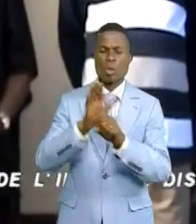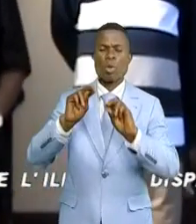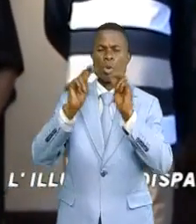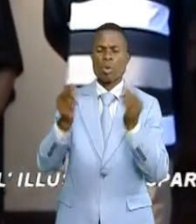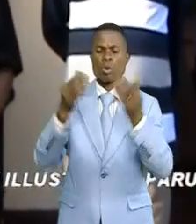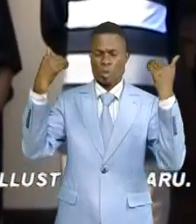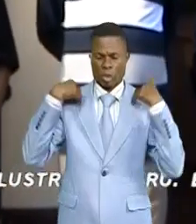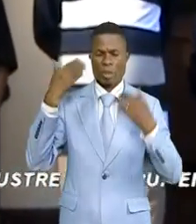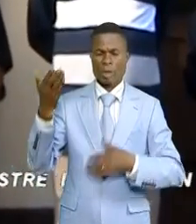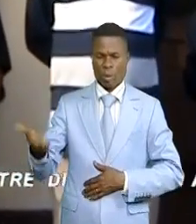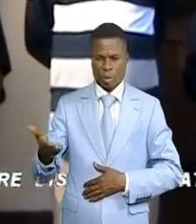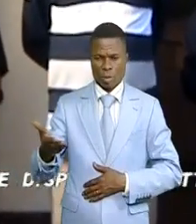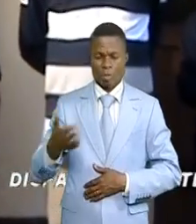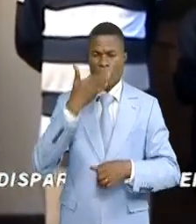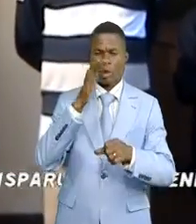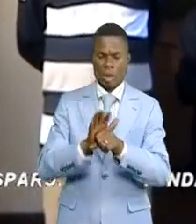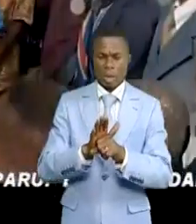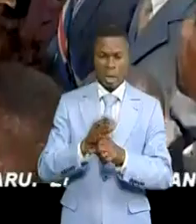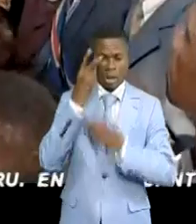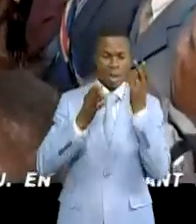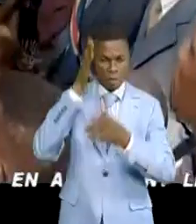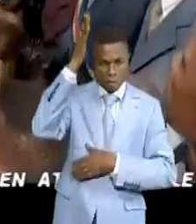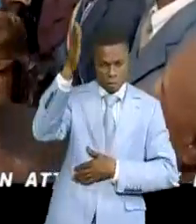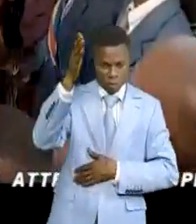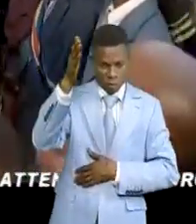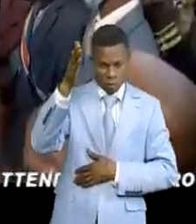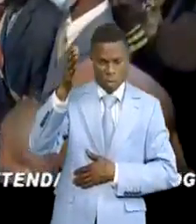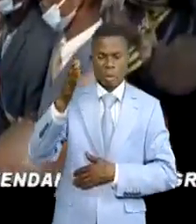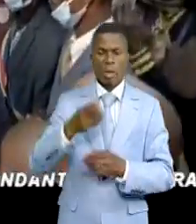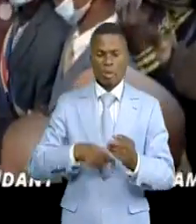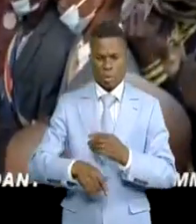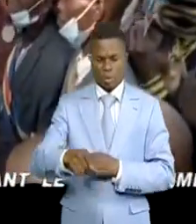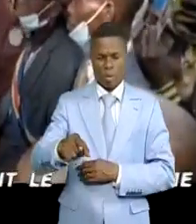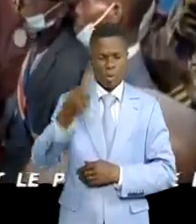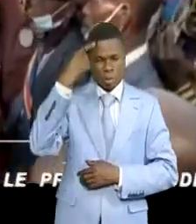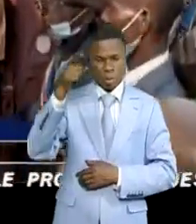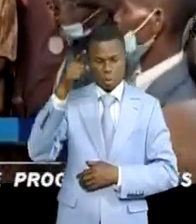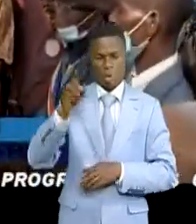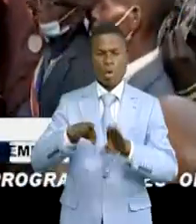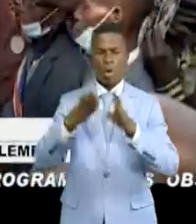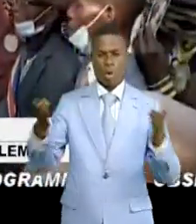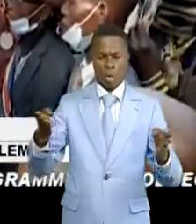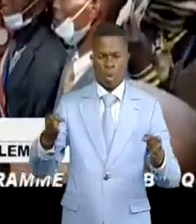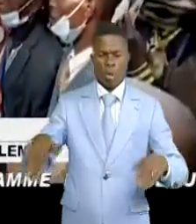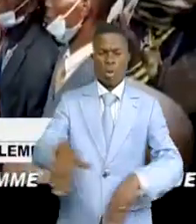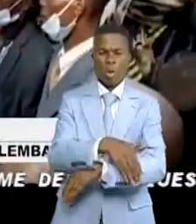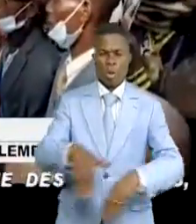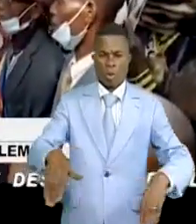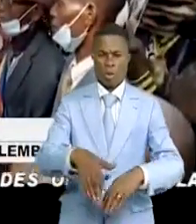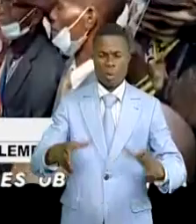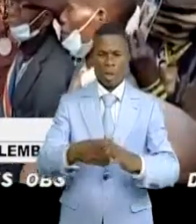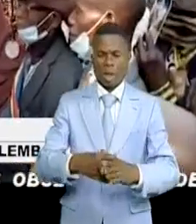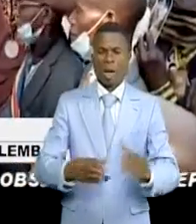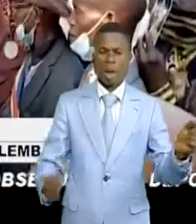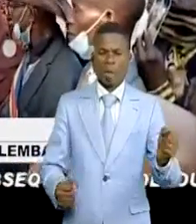la population. Il a promis de revenir dans un proche avenir pour l'ouverture de la frontière avec la République